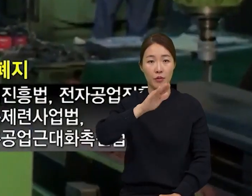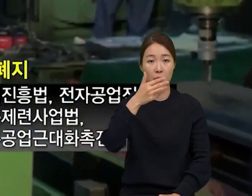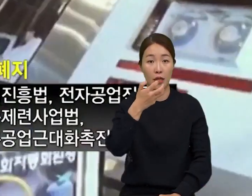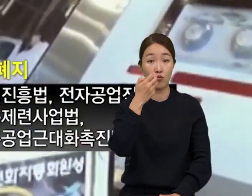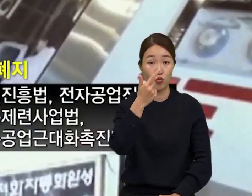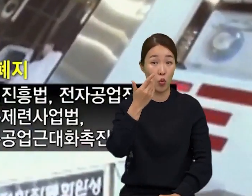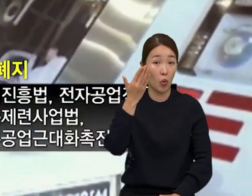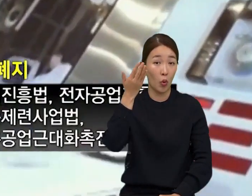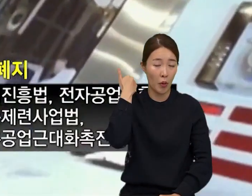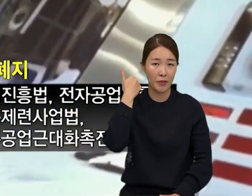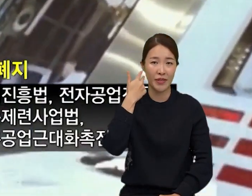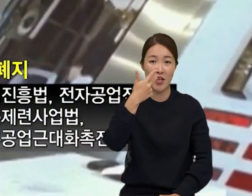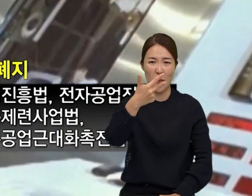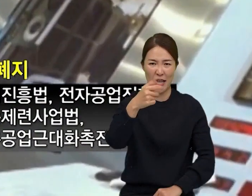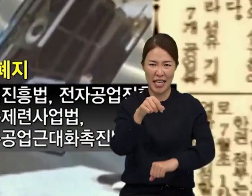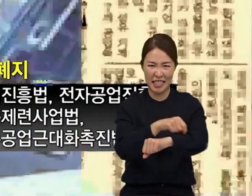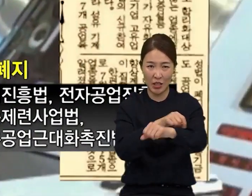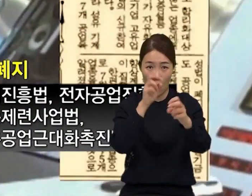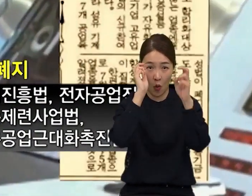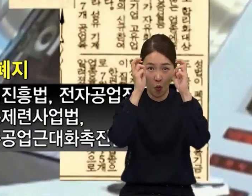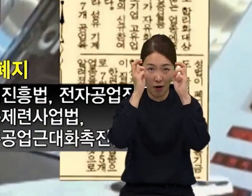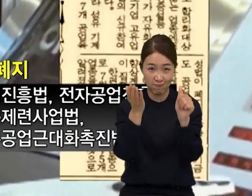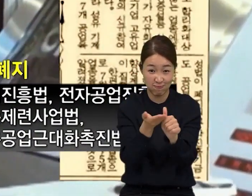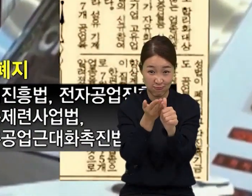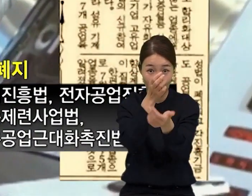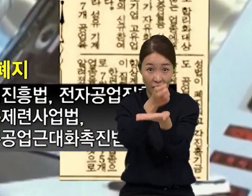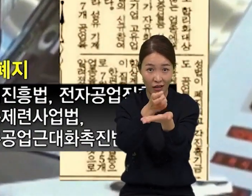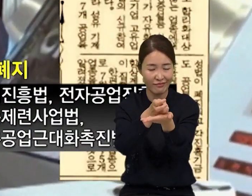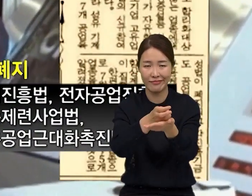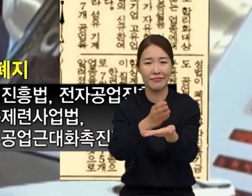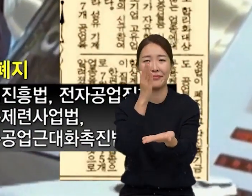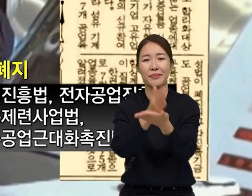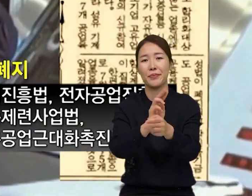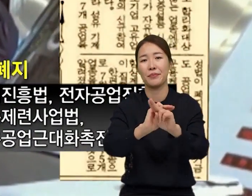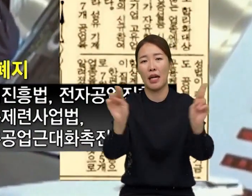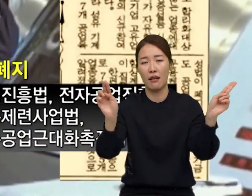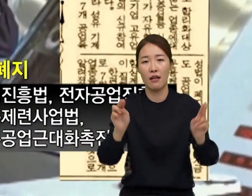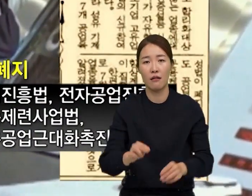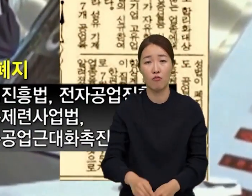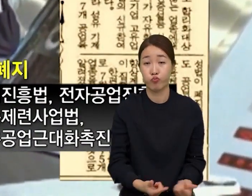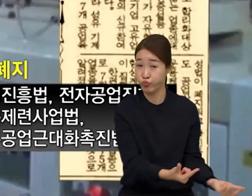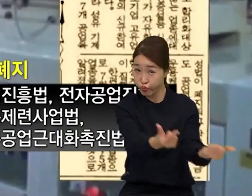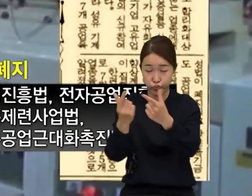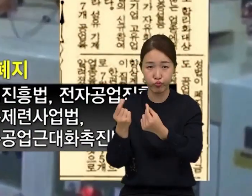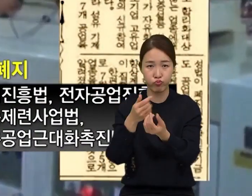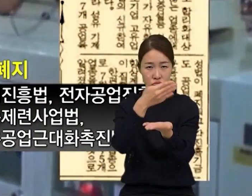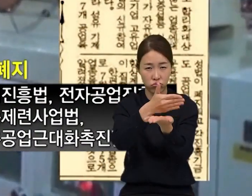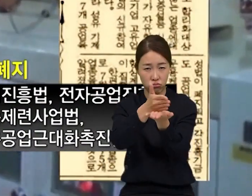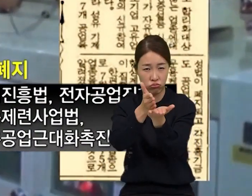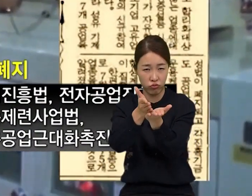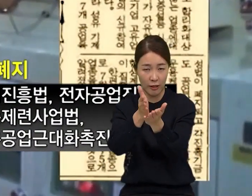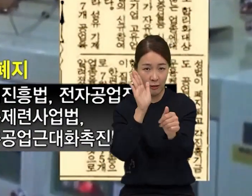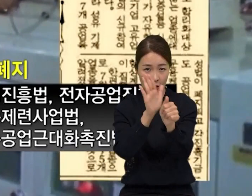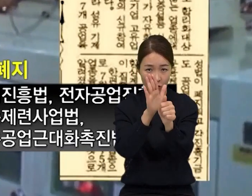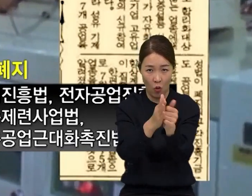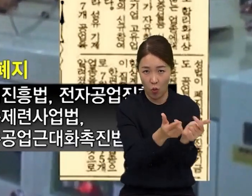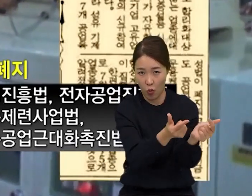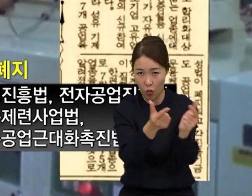1986년엔 과거의 7개의 특정 공업 육성법을 폐지하고 일반화된 기능별 지원을 내용으로